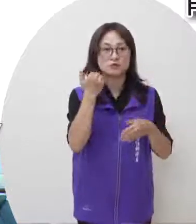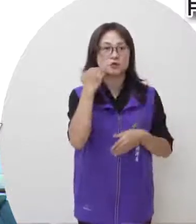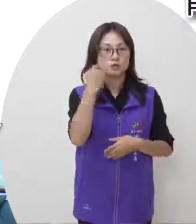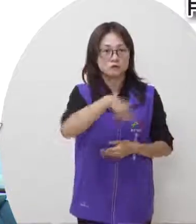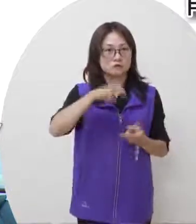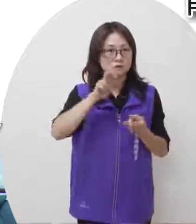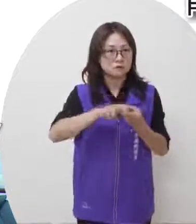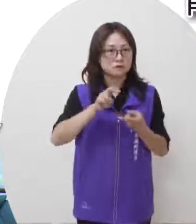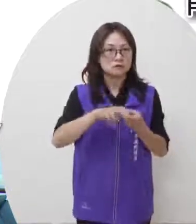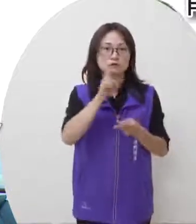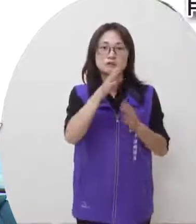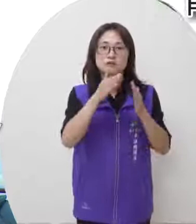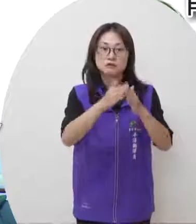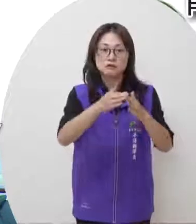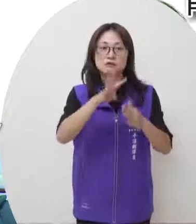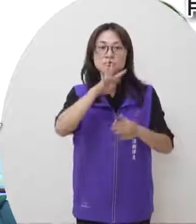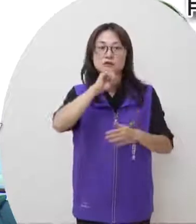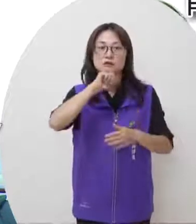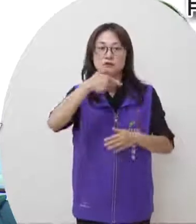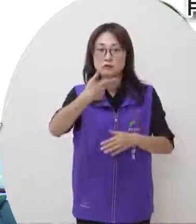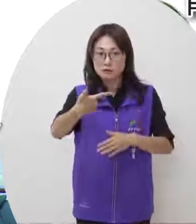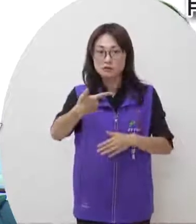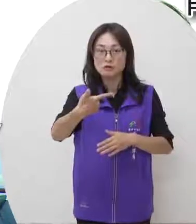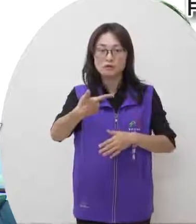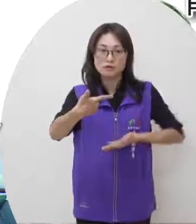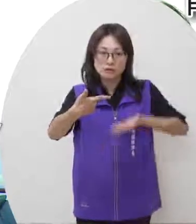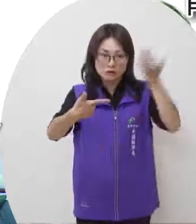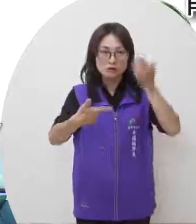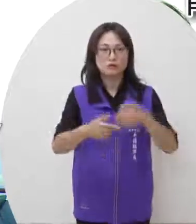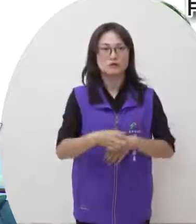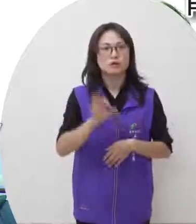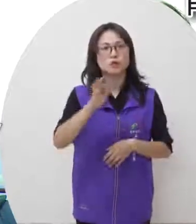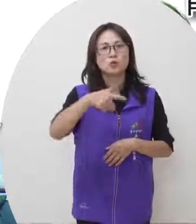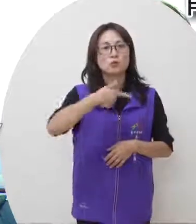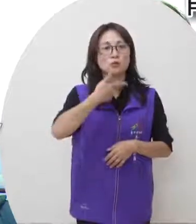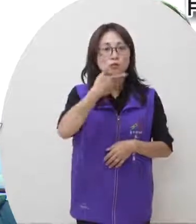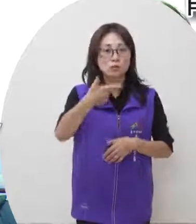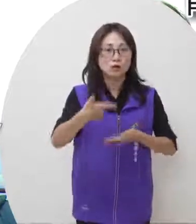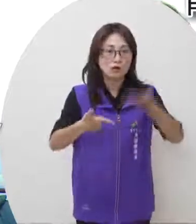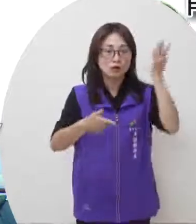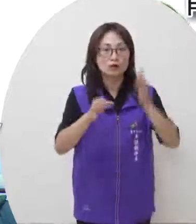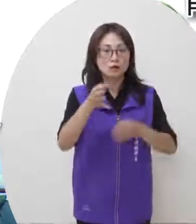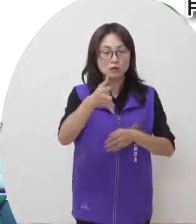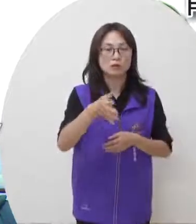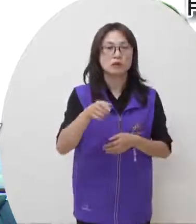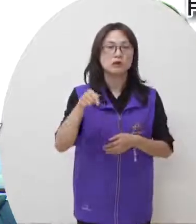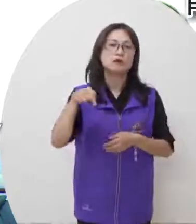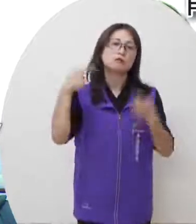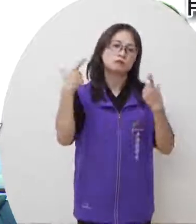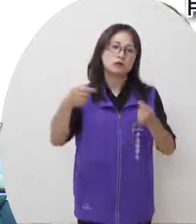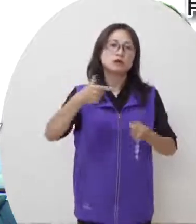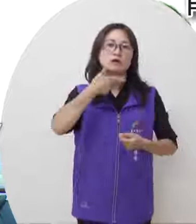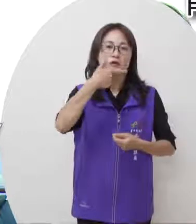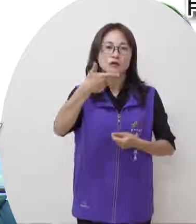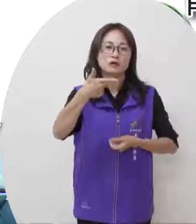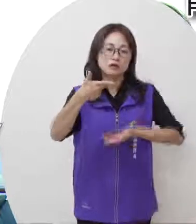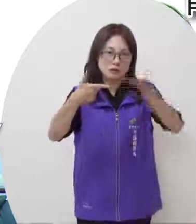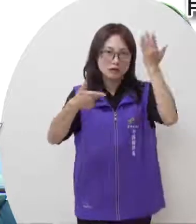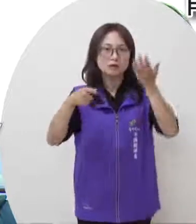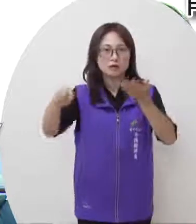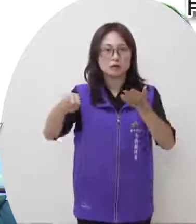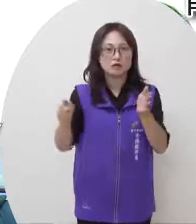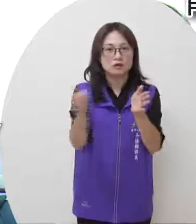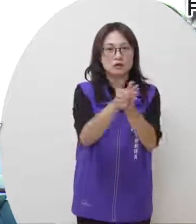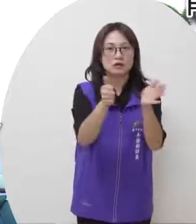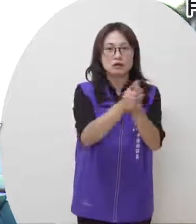岁以上市民，为什么是六岁？因为六岁以下基本上在法规规范搭任何大众运输工具都是免费的，所以